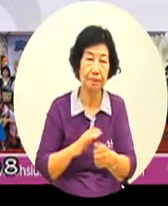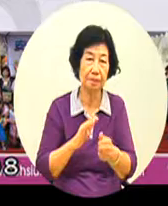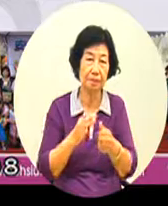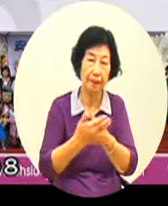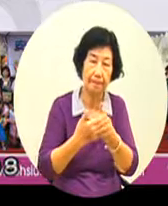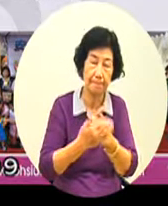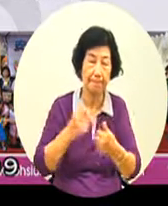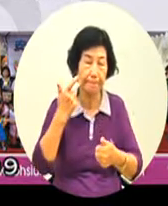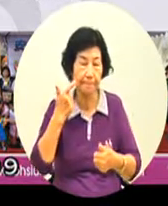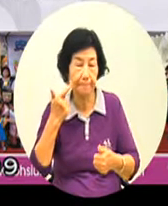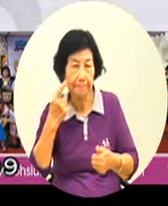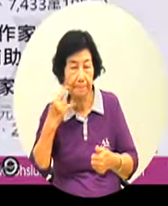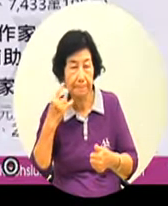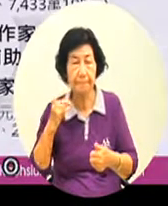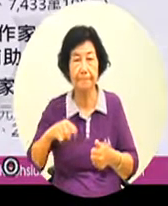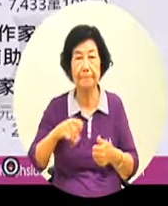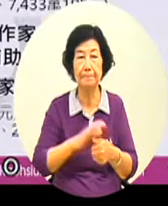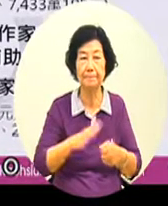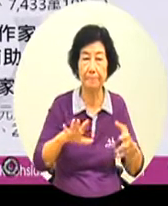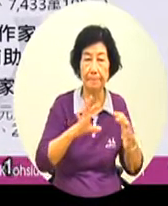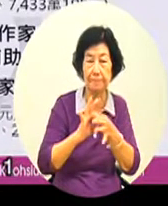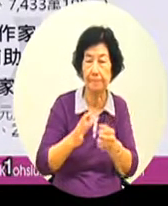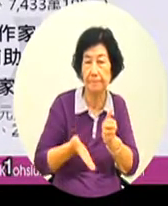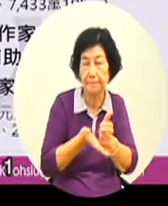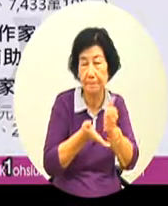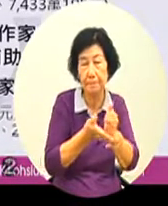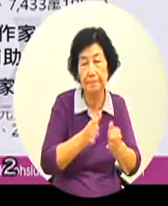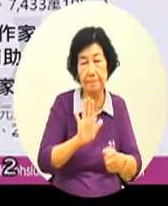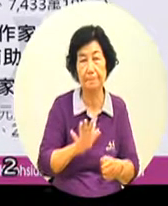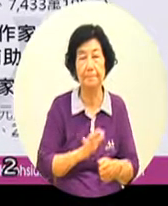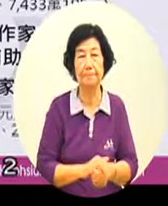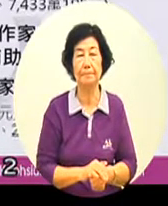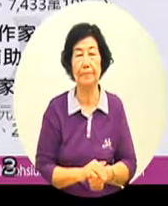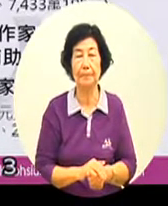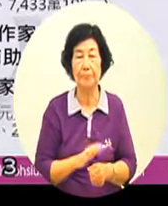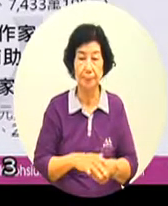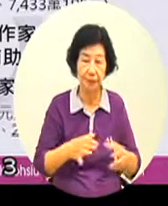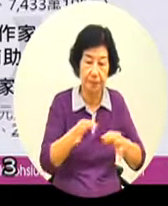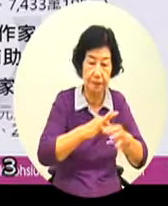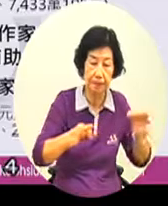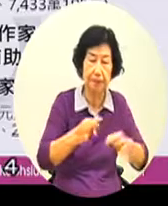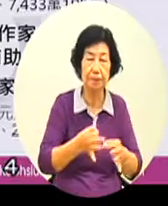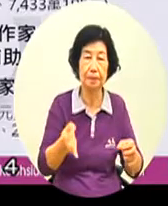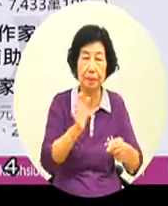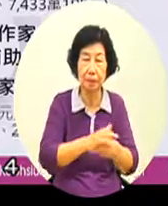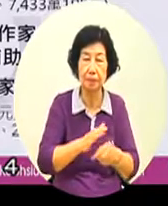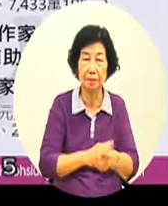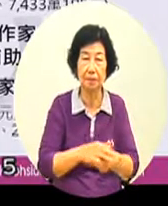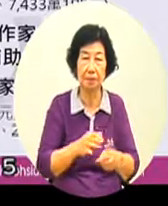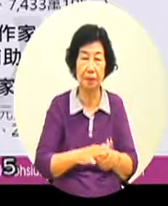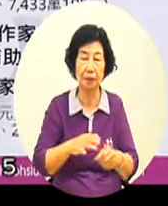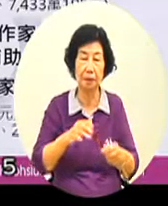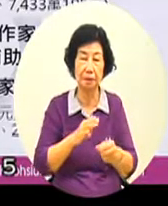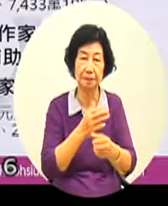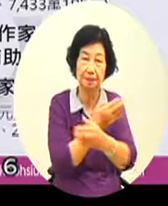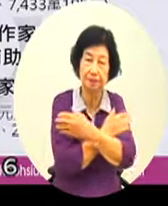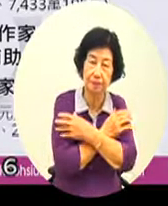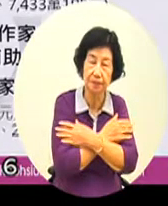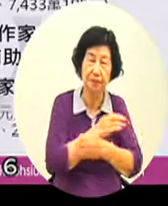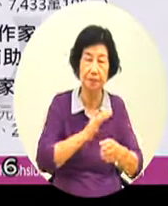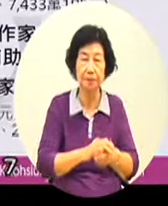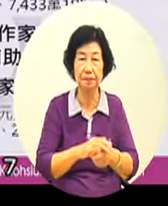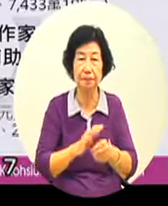分，我们也是持续相关的一些推展的工作。那针对经济补助的部分，我们有育儿的相关生育津